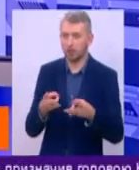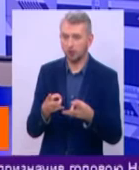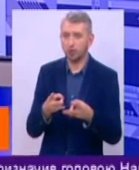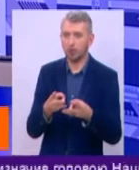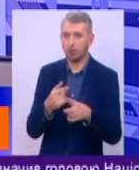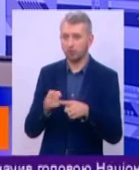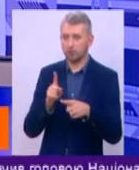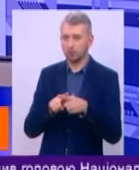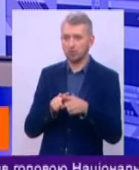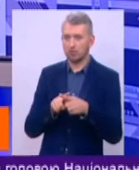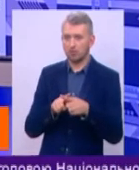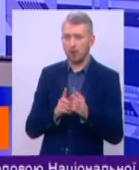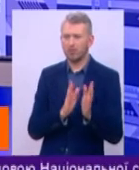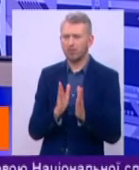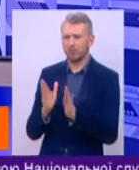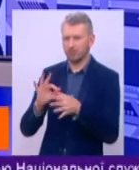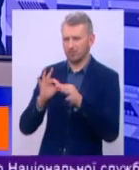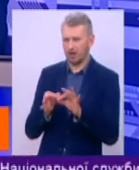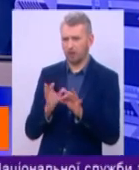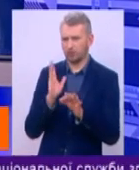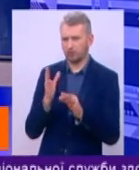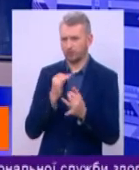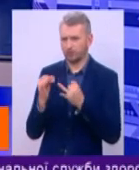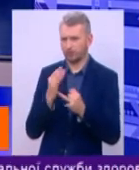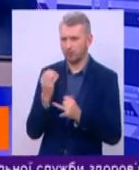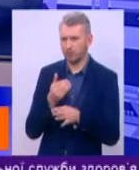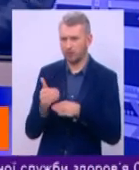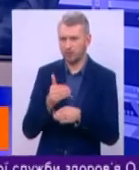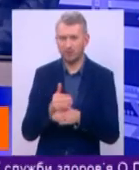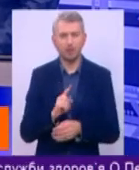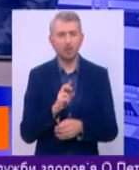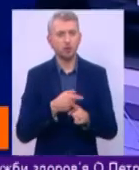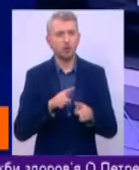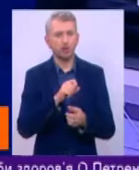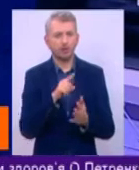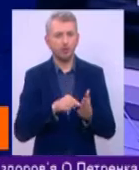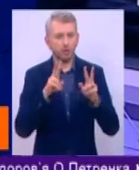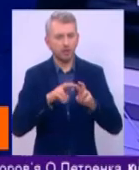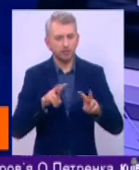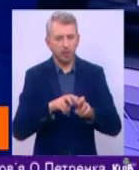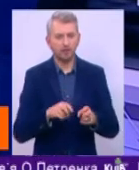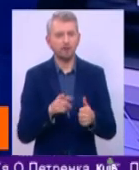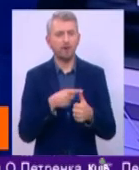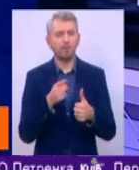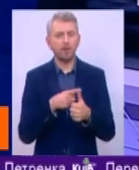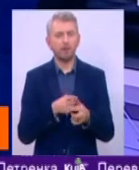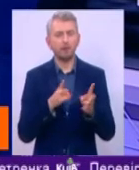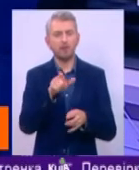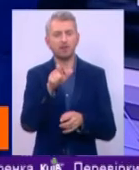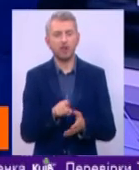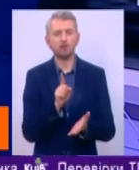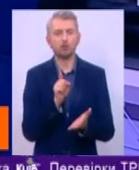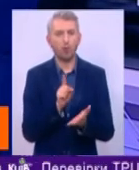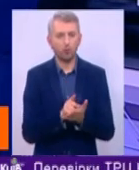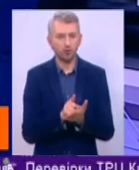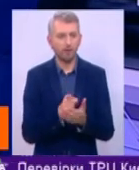пройти ось ці про да, алгоритми да. детальніше, так, ми поговоримо да. пізніше, для того, чтобы этот вопрос рассматривать, значит, во-первых, пострадавший должен,